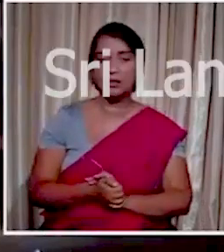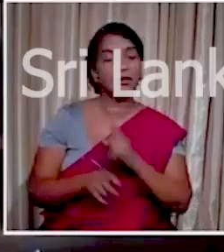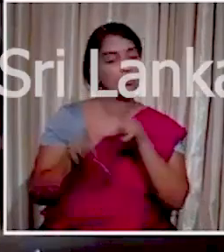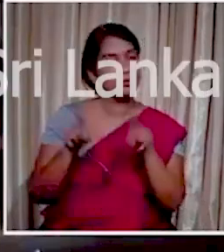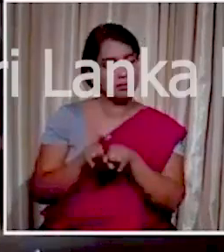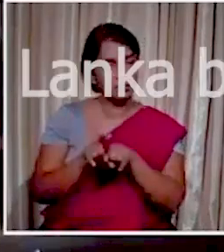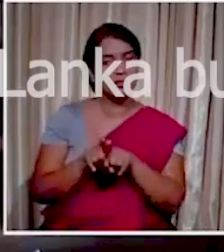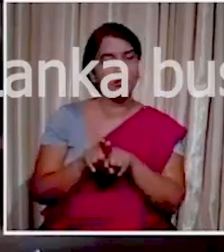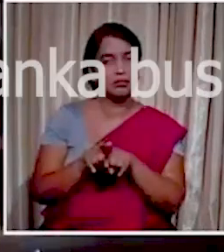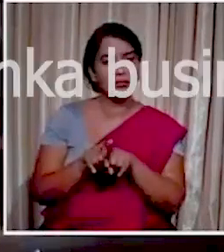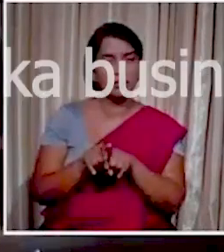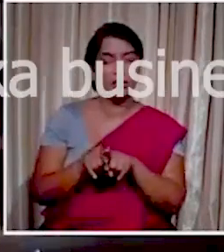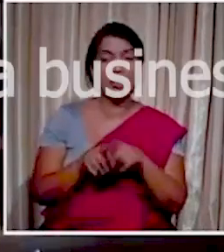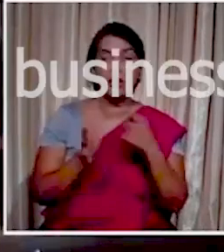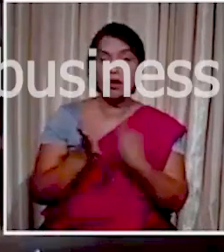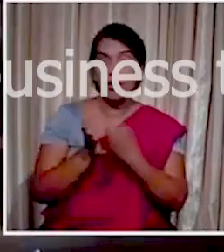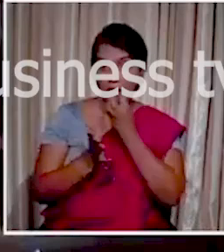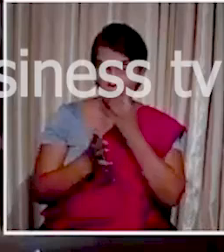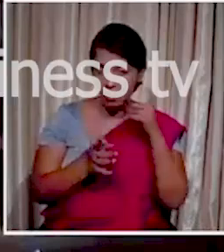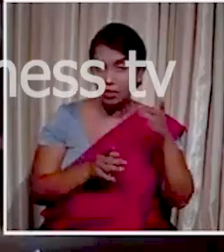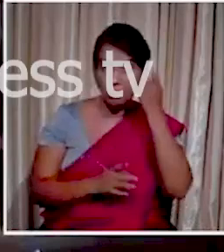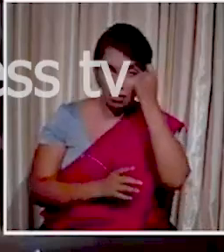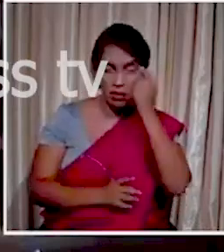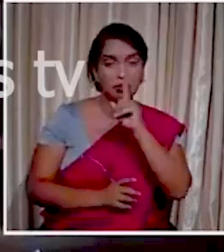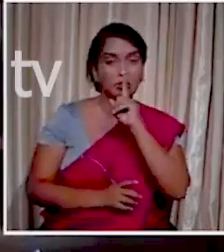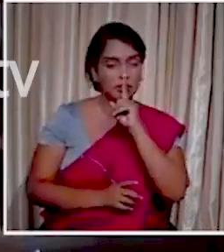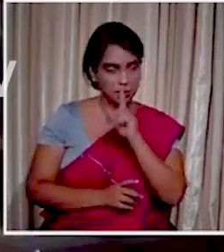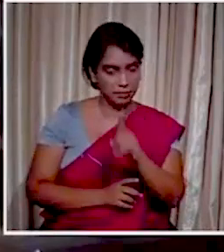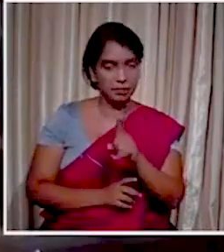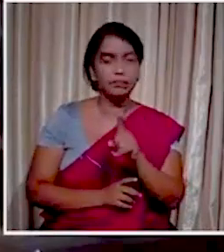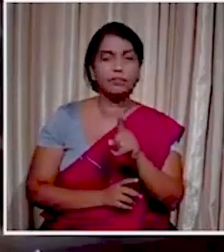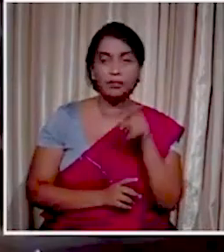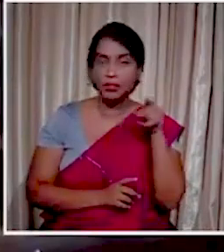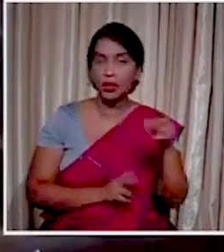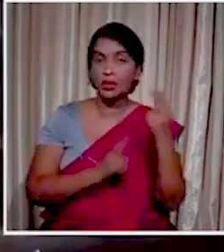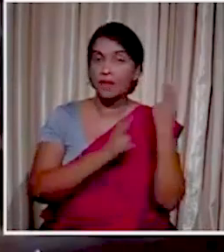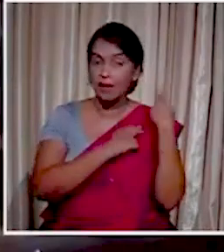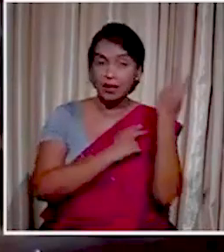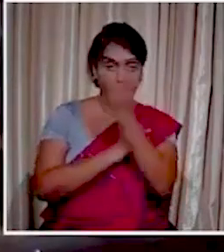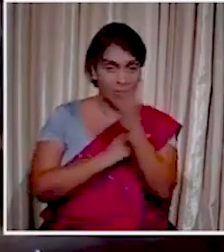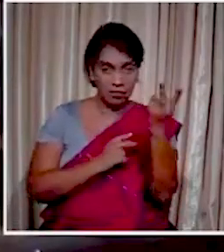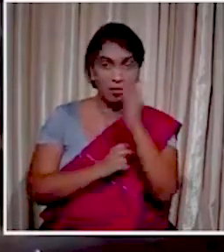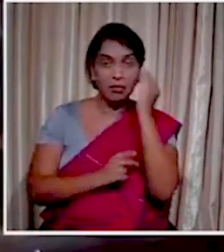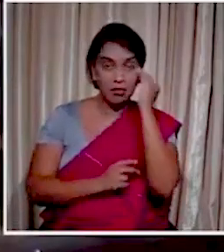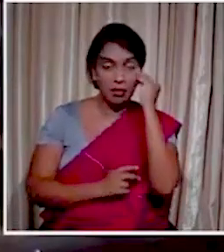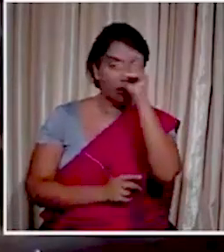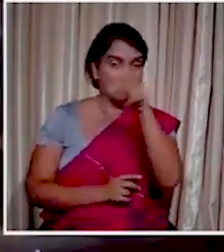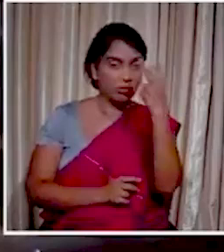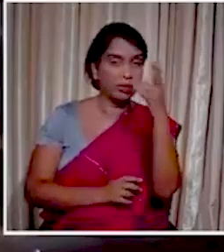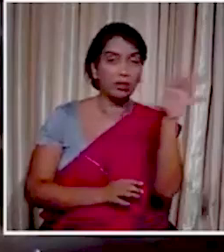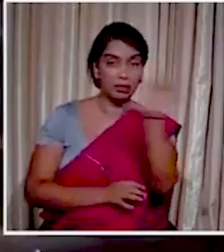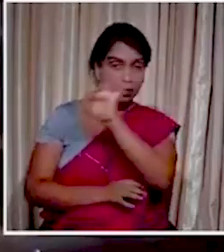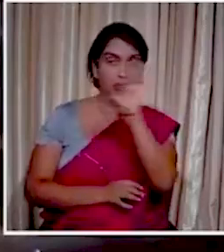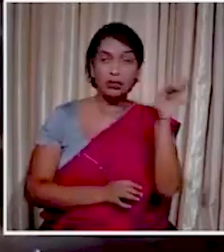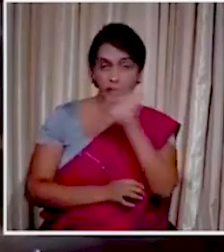इवगेम राव फकीम मंत्री तुमा योजना करप मेम तनतुरु देख साधा कांता वंदे दिने तोरागत हकी